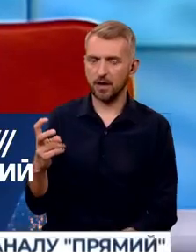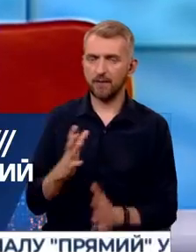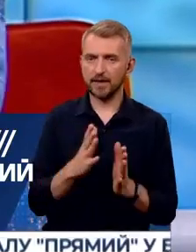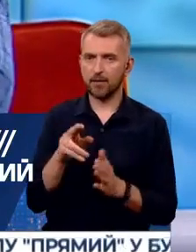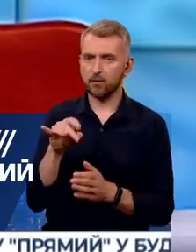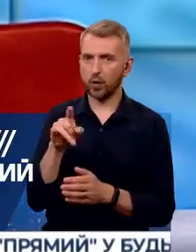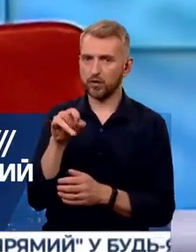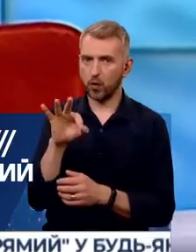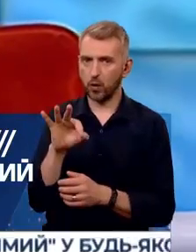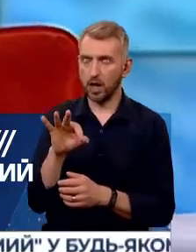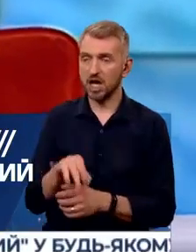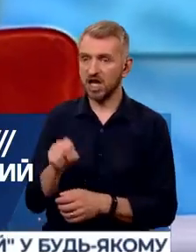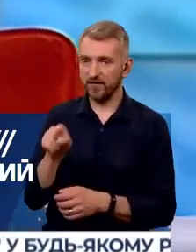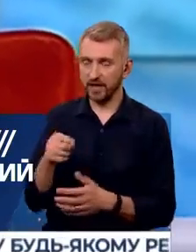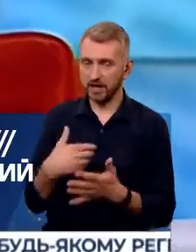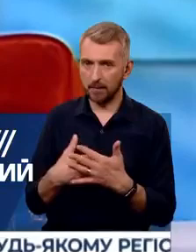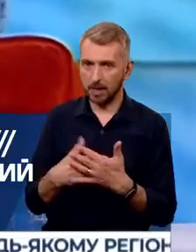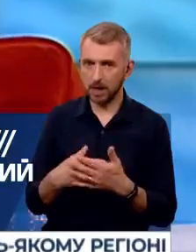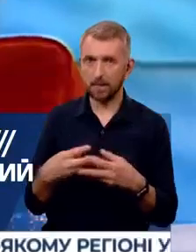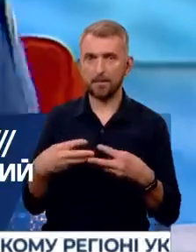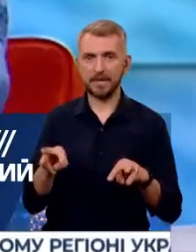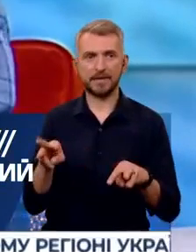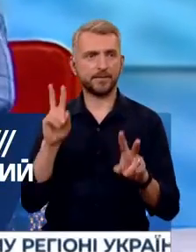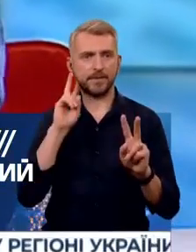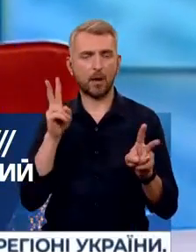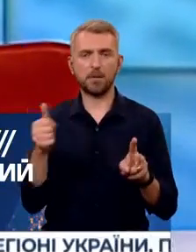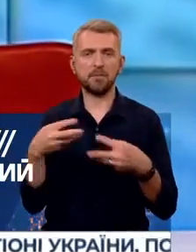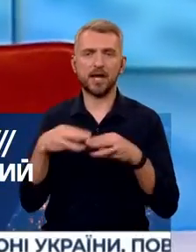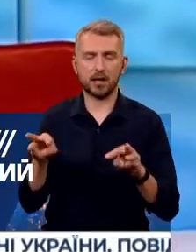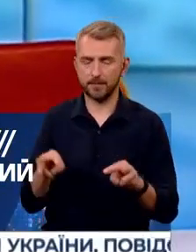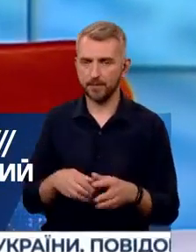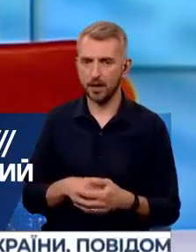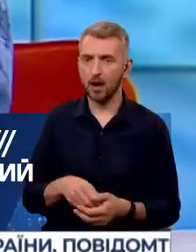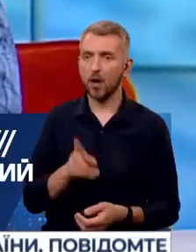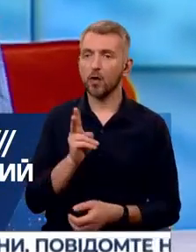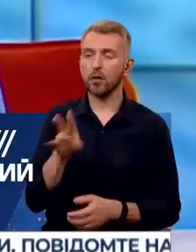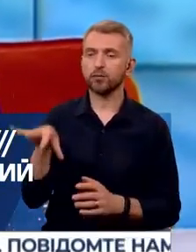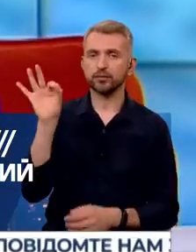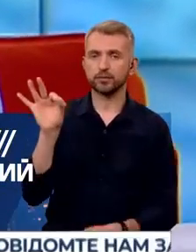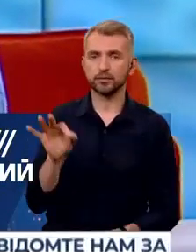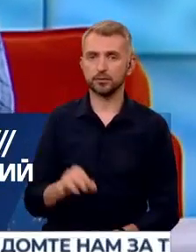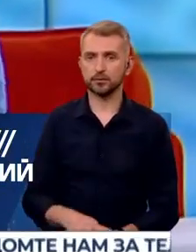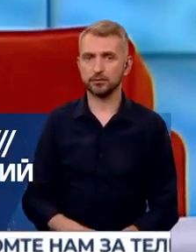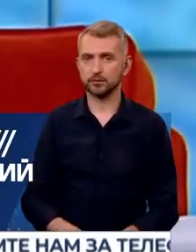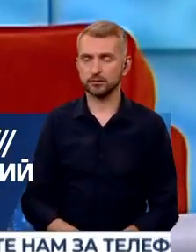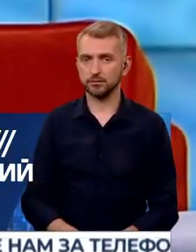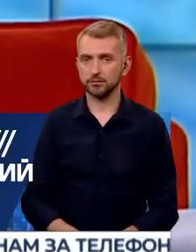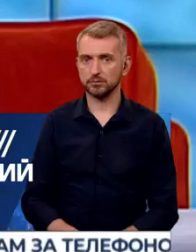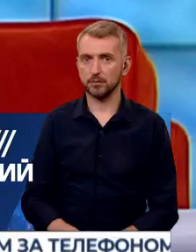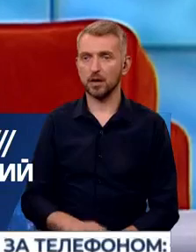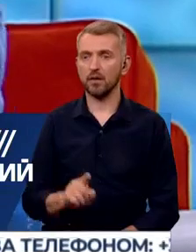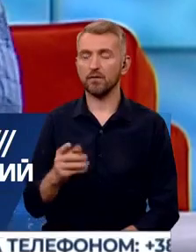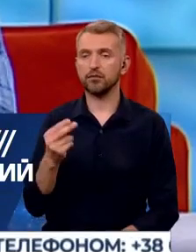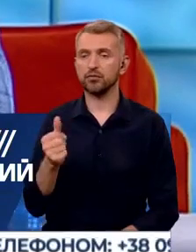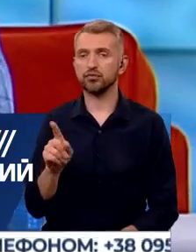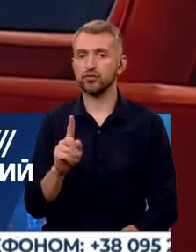ProZorro. Ви, наприклад, міністр, не знаю, прем'єр, кому ви віддасте, що ви